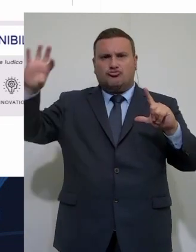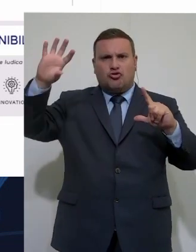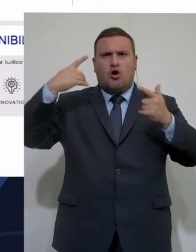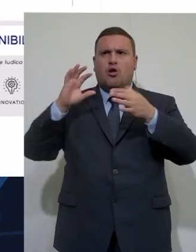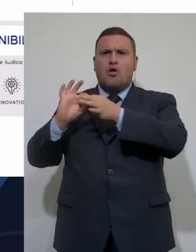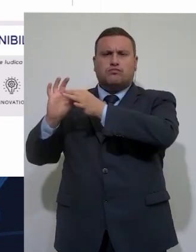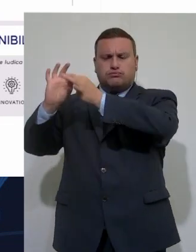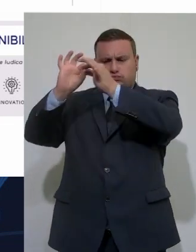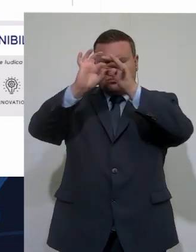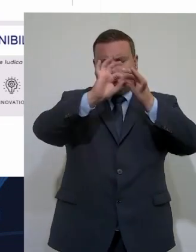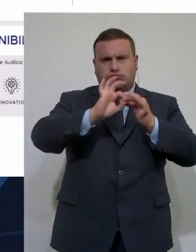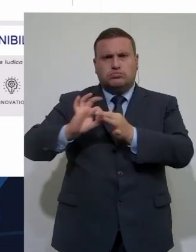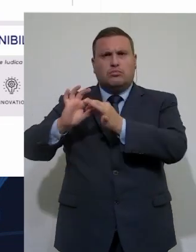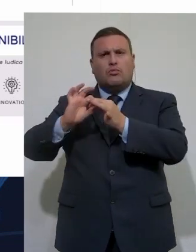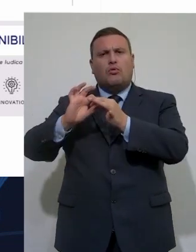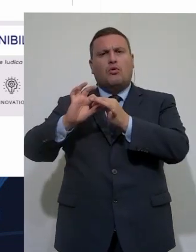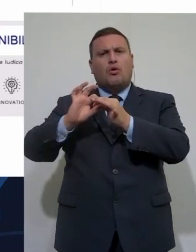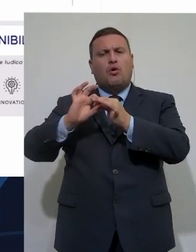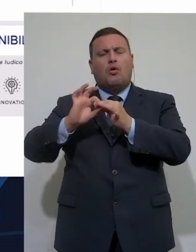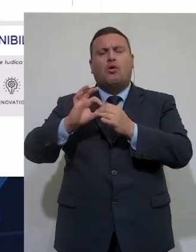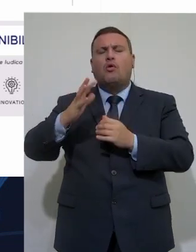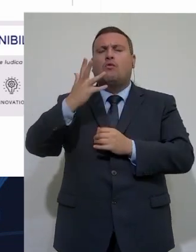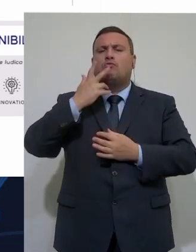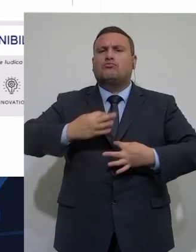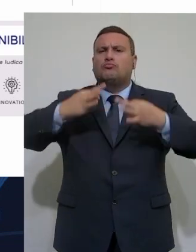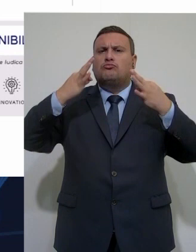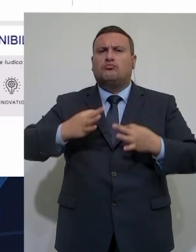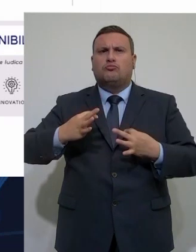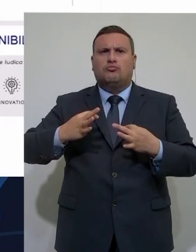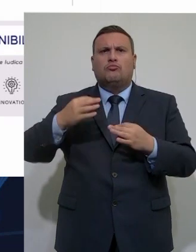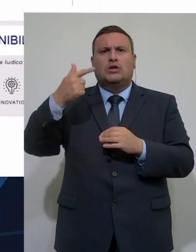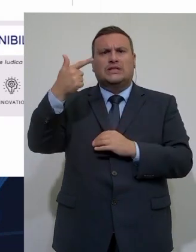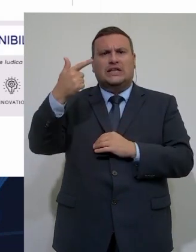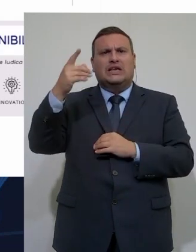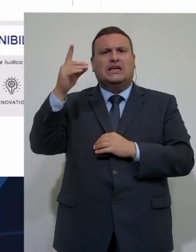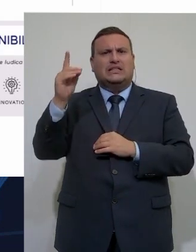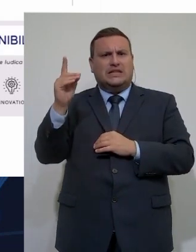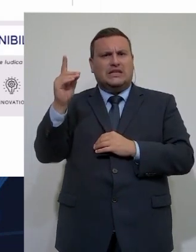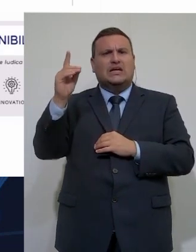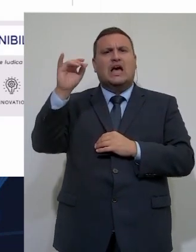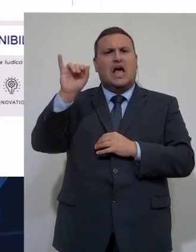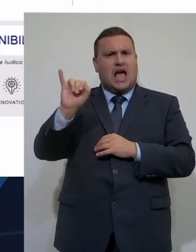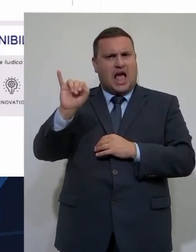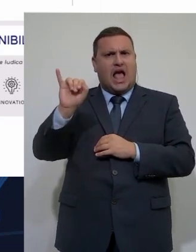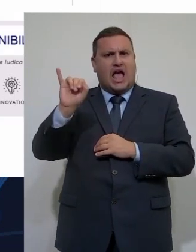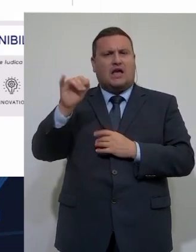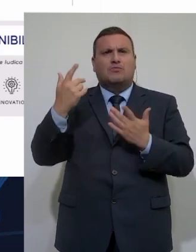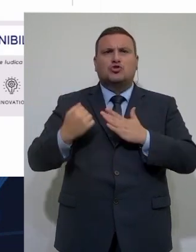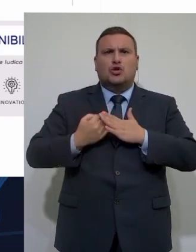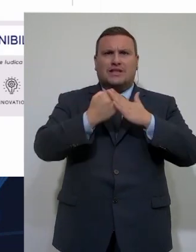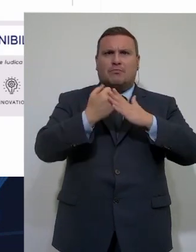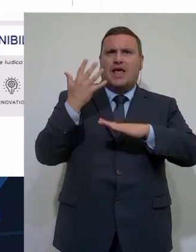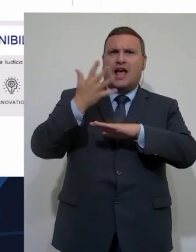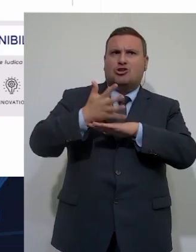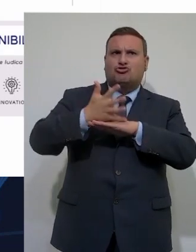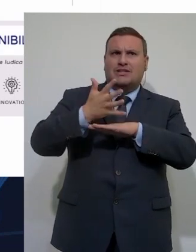dei parametri concreti e dei KPI effettivi cosa significa essere sostenibilità ambientale, accessibilità e sostenibilità